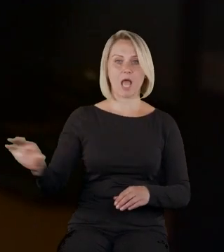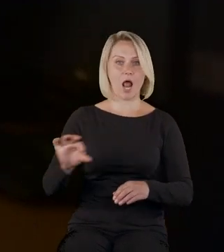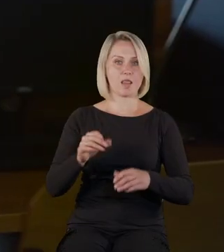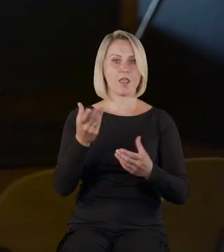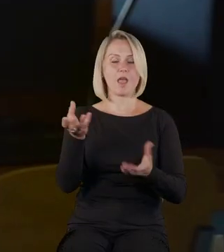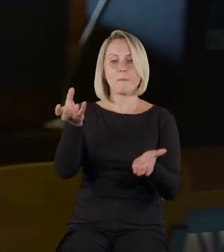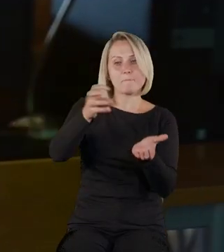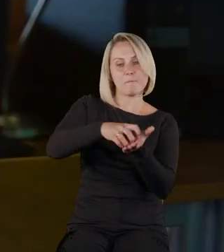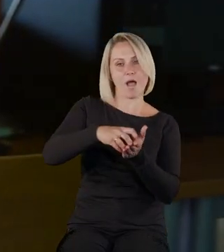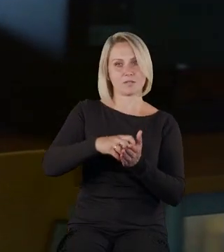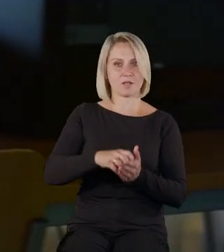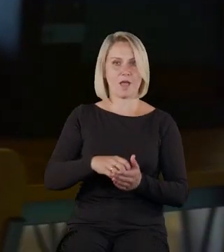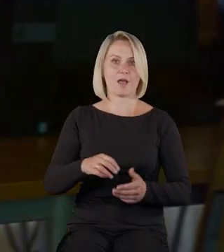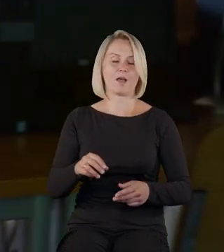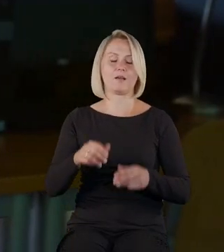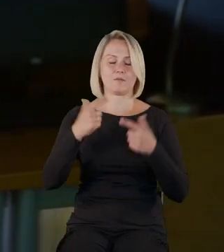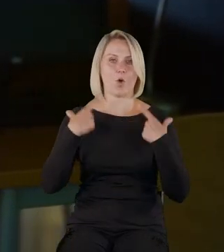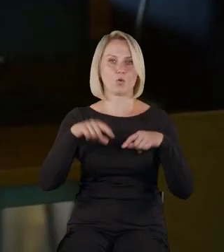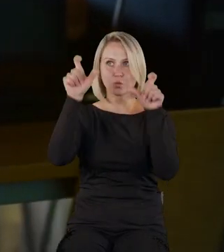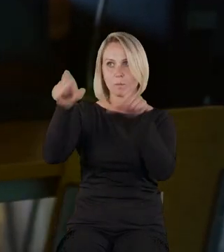baz danych.